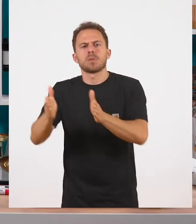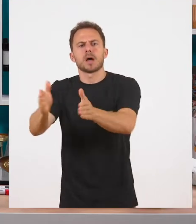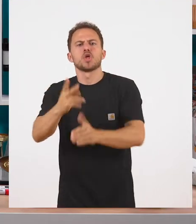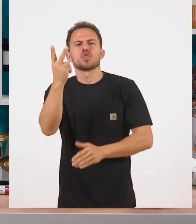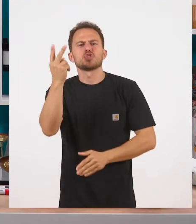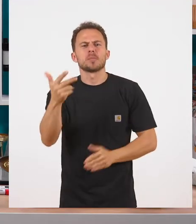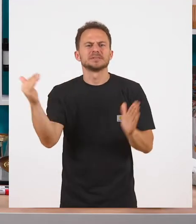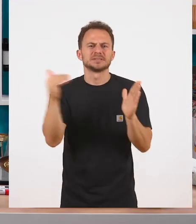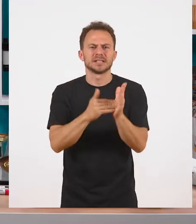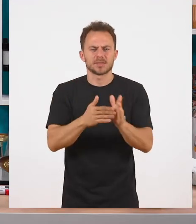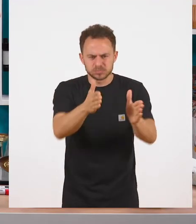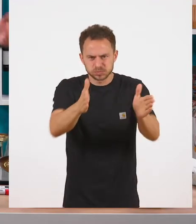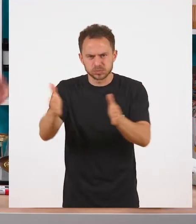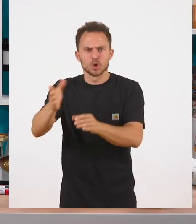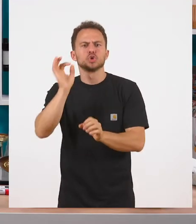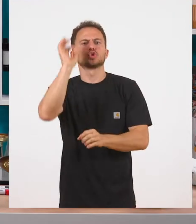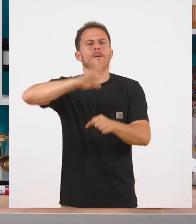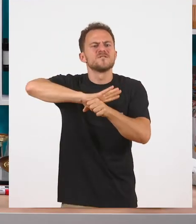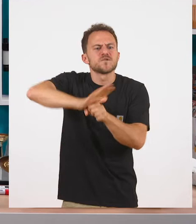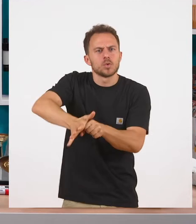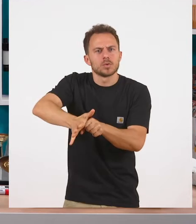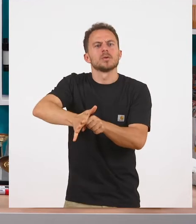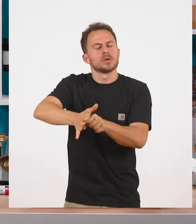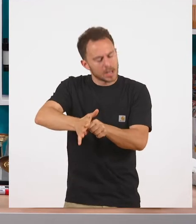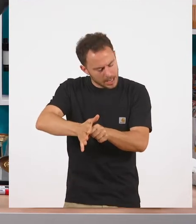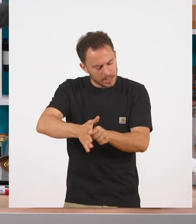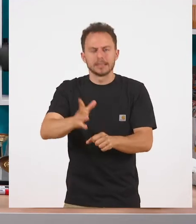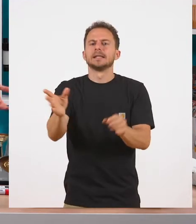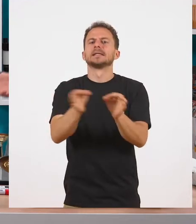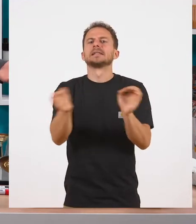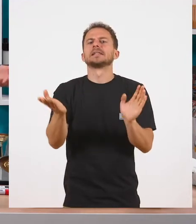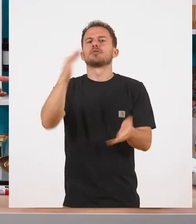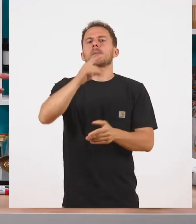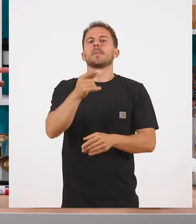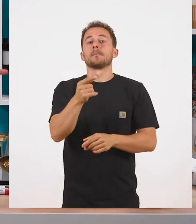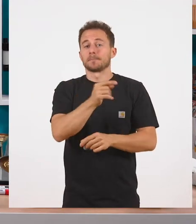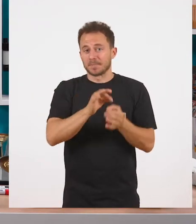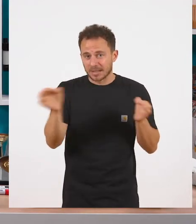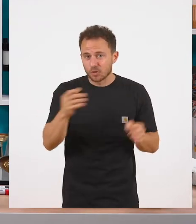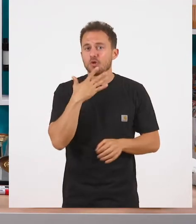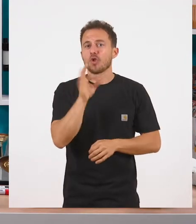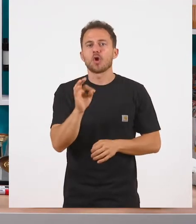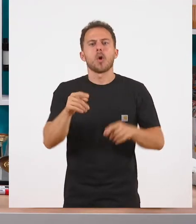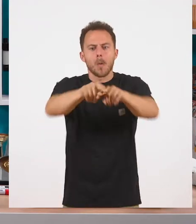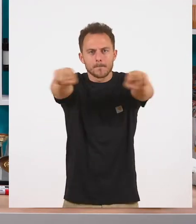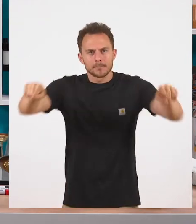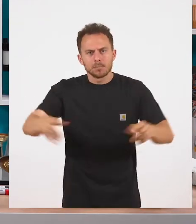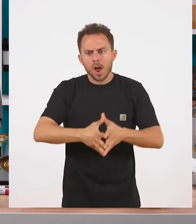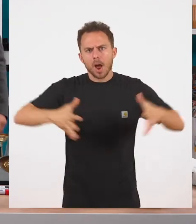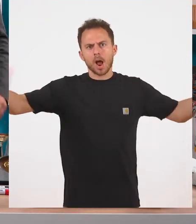πισίνα. Άρα, συνεπώς, χρησιμοποιώ το κυβικό μέτρο γιατί είναι ένα πολύ μεγάλο αντικείμενο η πισίνα.